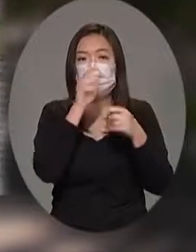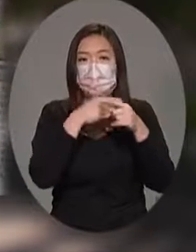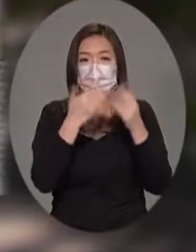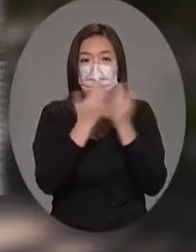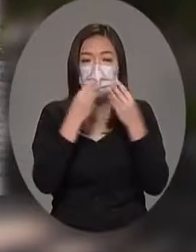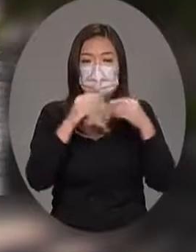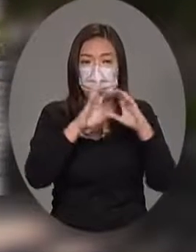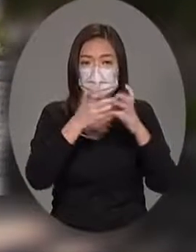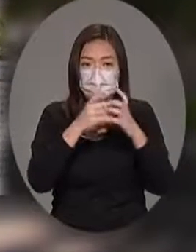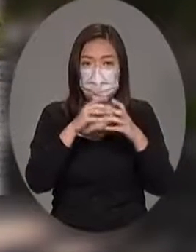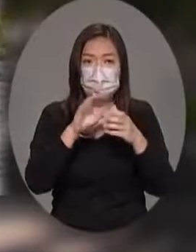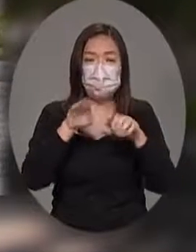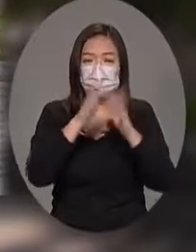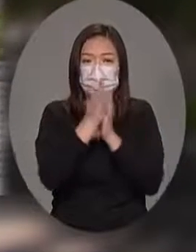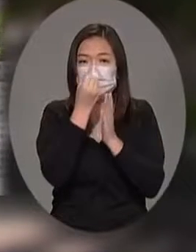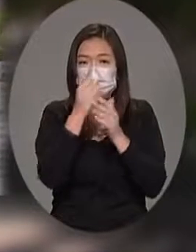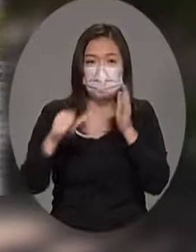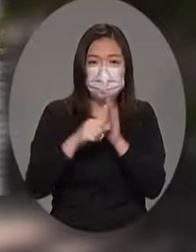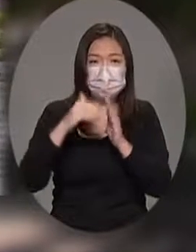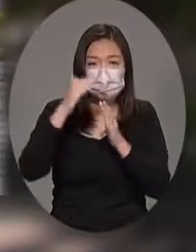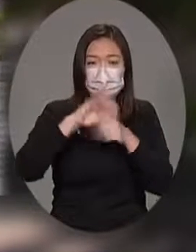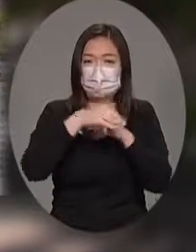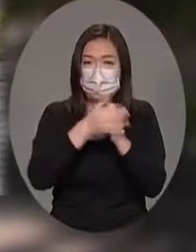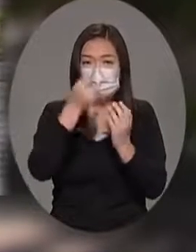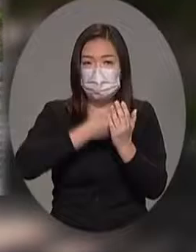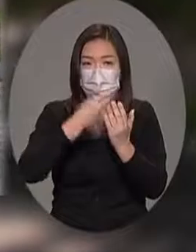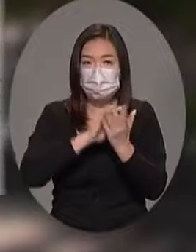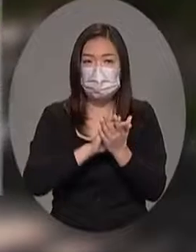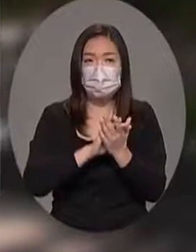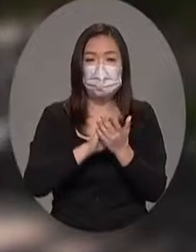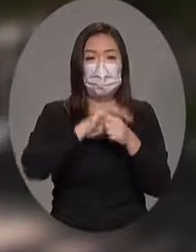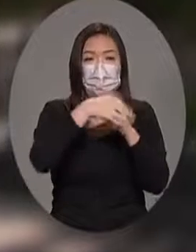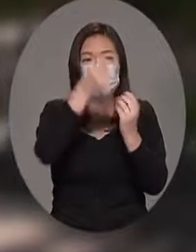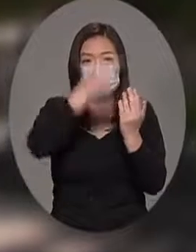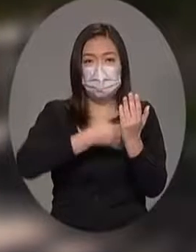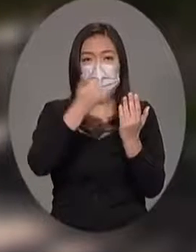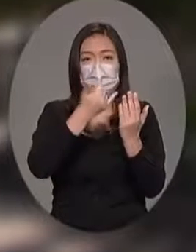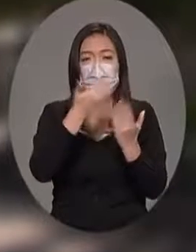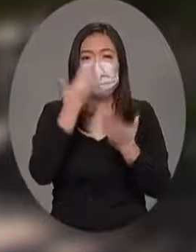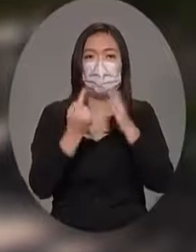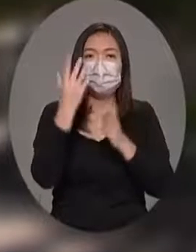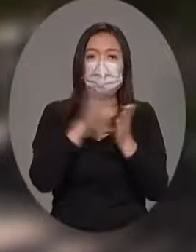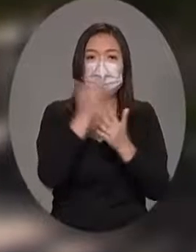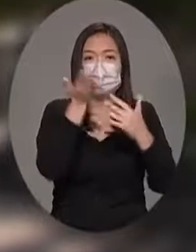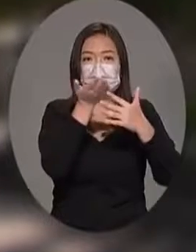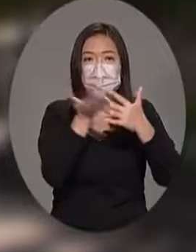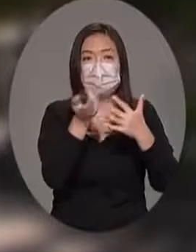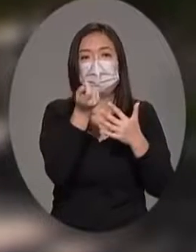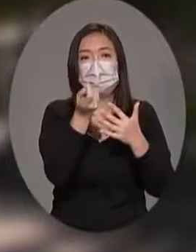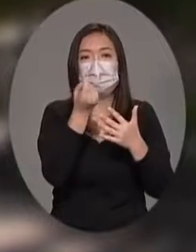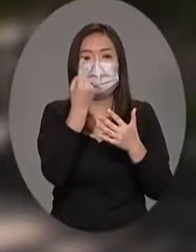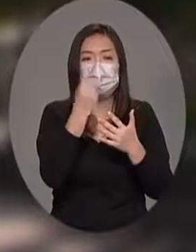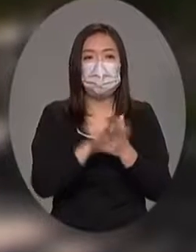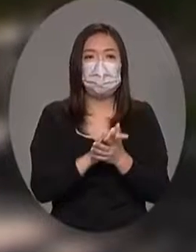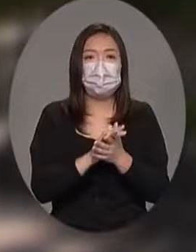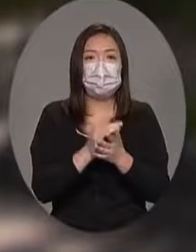育範疇仍是全港最高世界排名的學科，位列全球第六，比去年微跌一位。有關方面